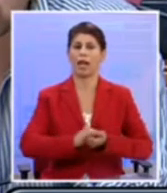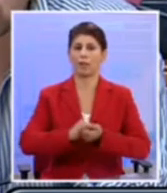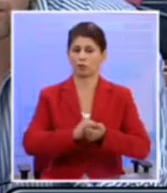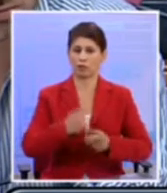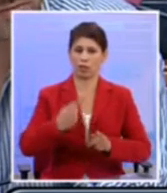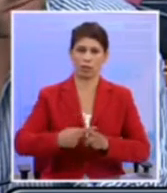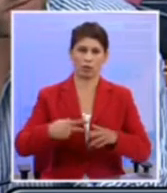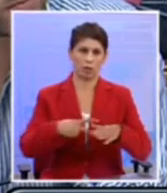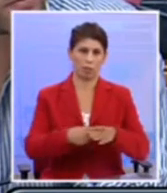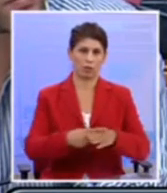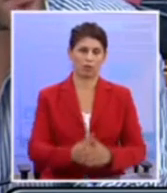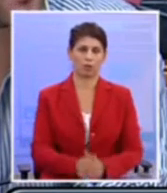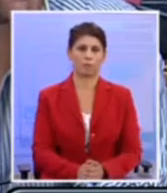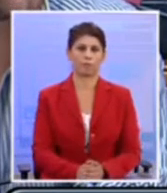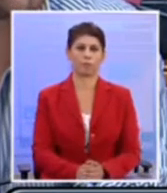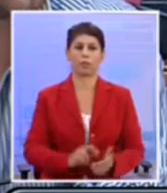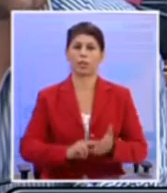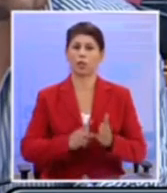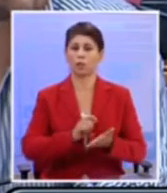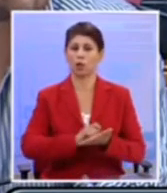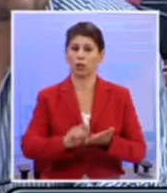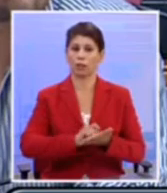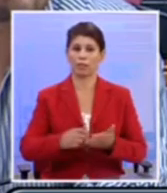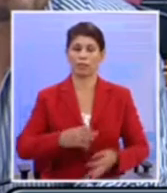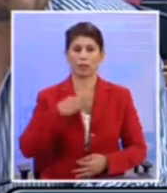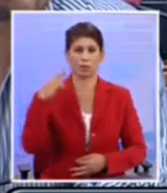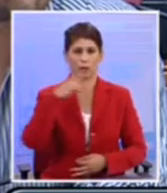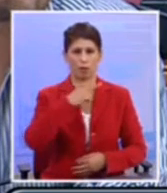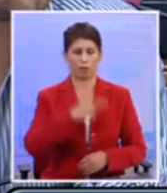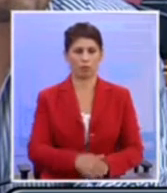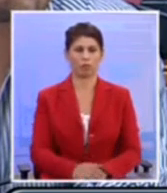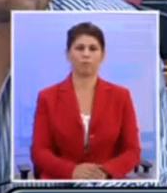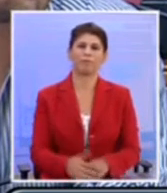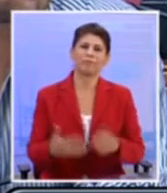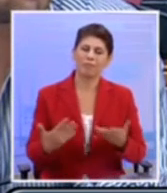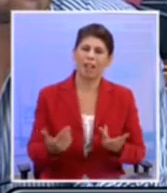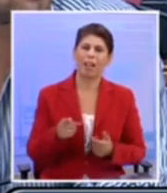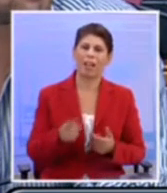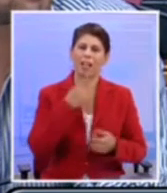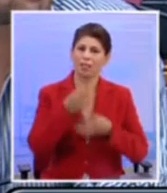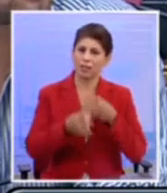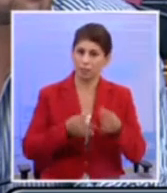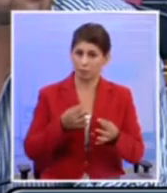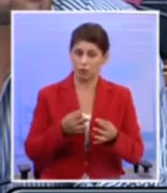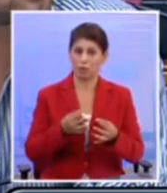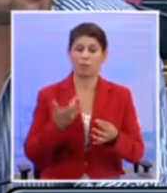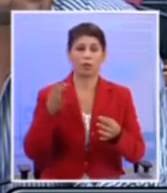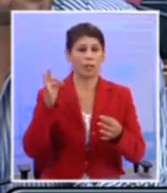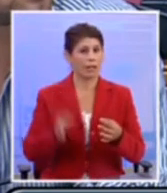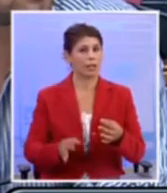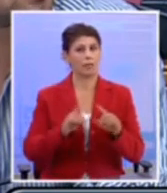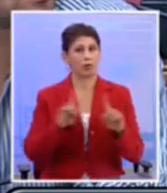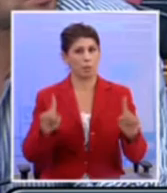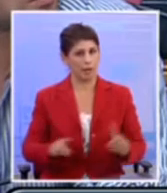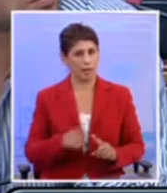Τραπεζών. Οικονομικό γραφείο κυρίου Πρωθυπουργού. Έχει την εξής διατύπωση που είναι ακριβώς στο